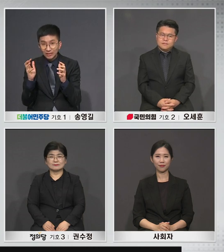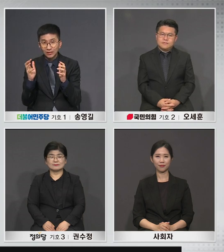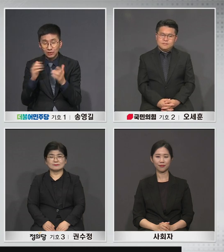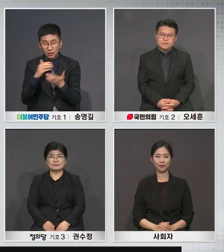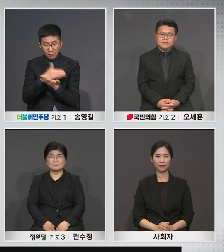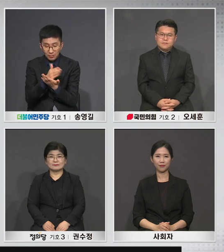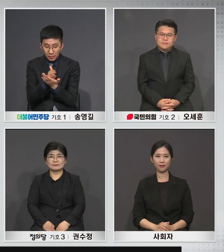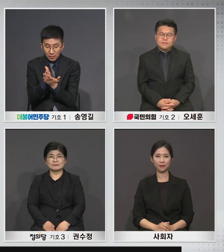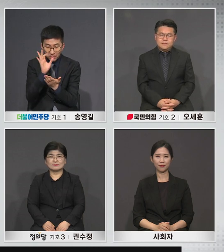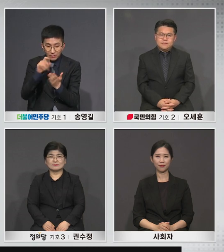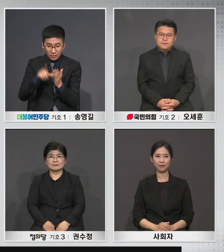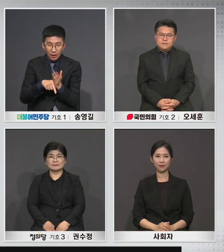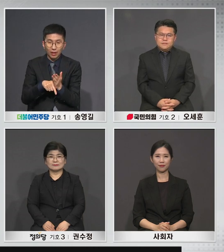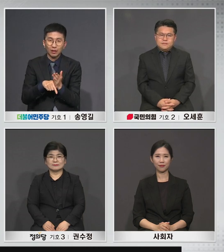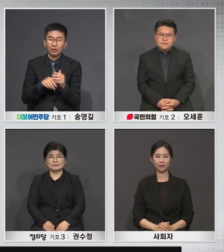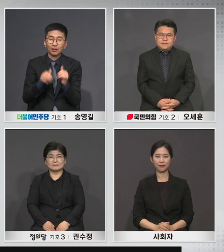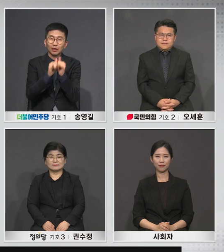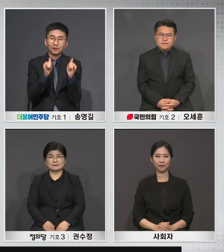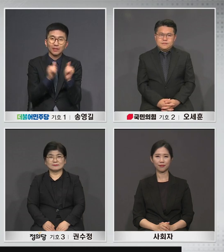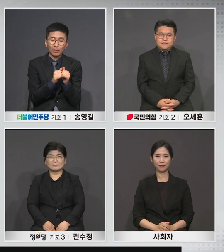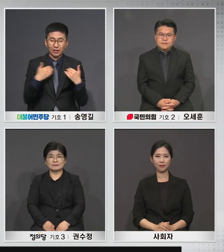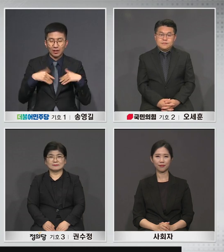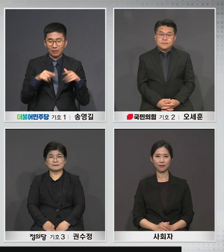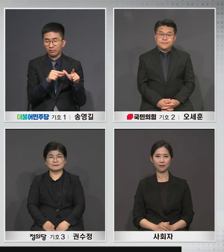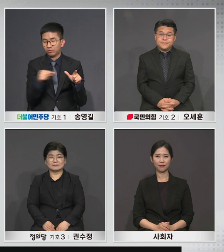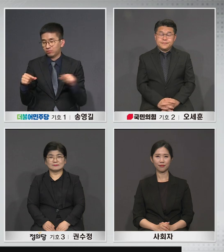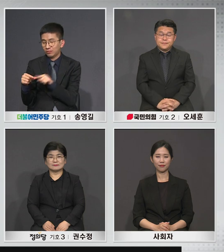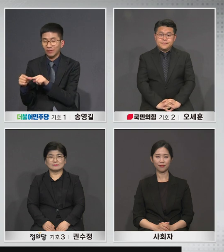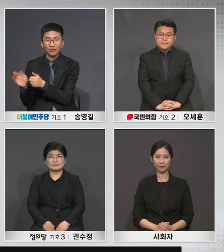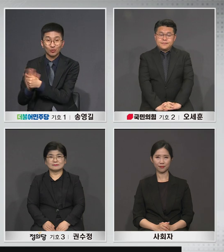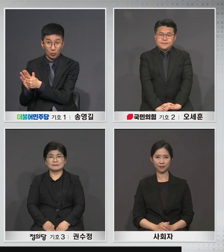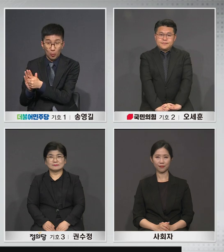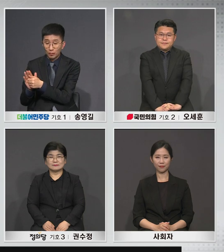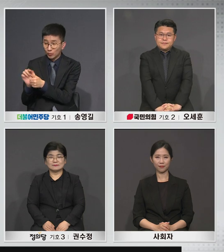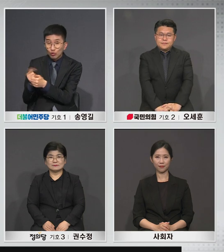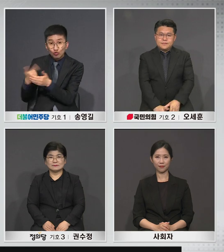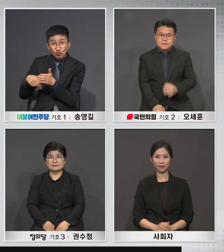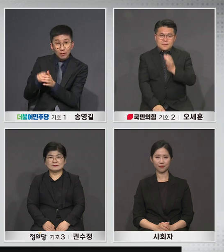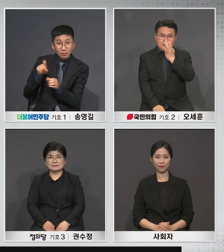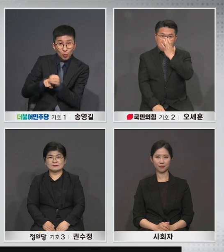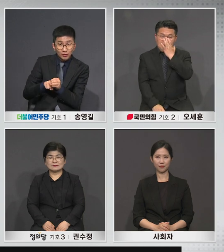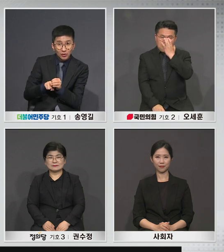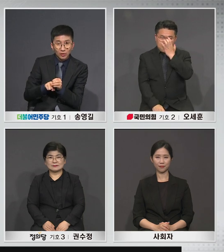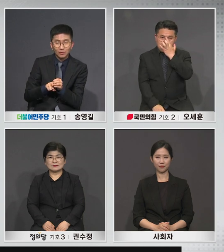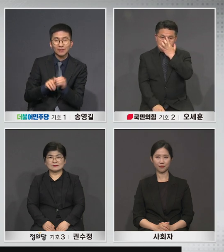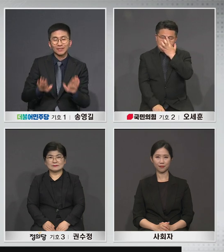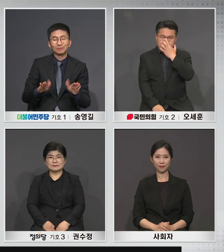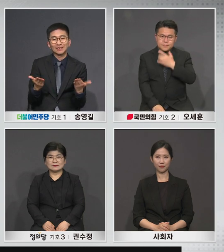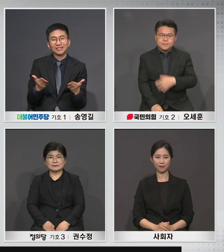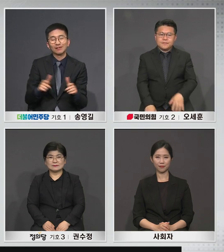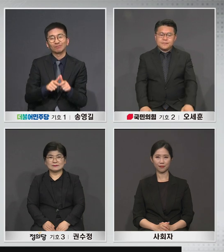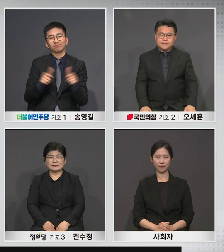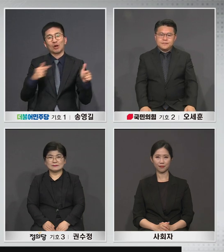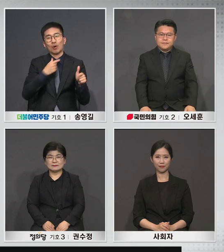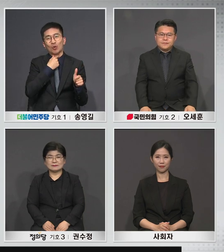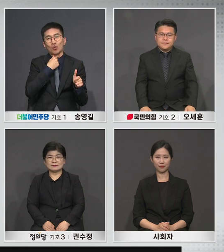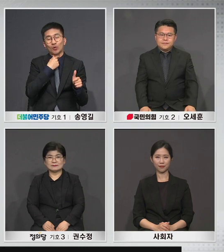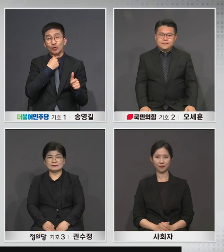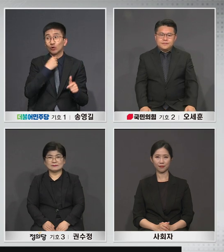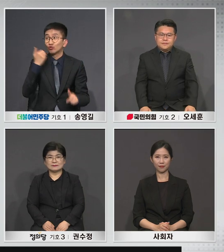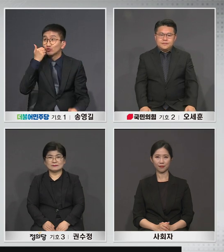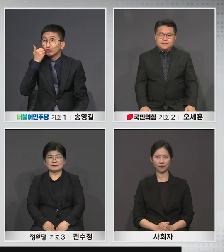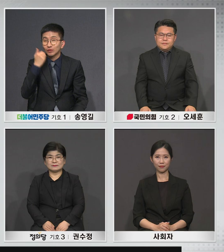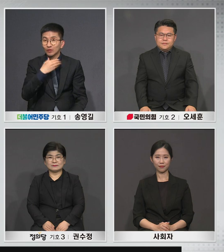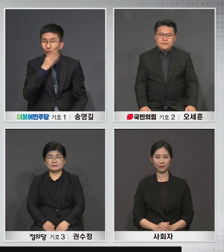약자들에 대한 돌봄 서비스를 통해 사회적 일자리를 개발하고 여기에 중장년의 일자리를 만들어 가겠습니다. 동시에